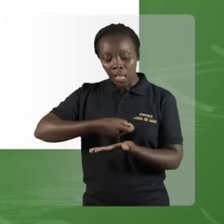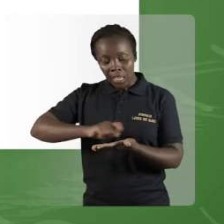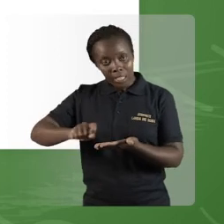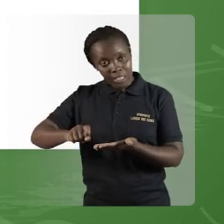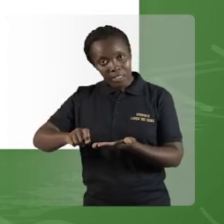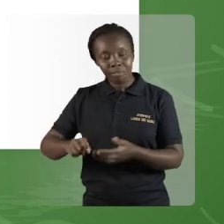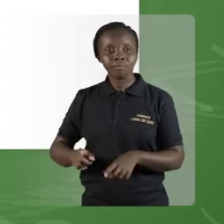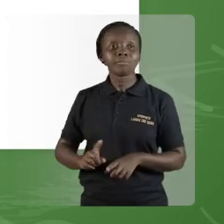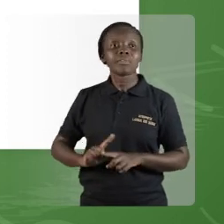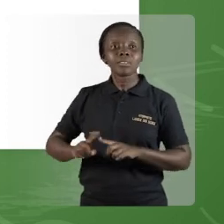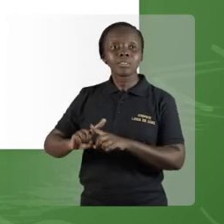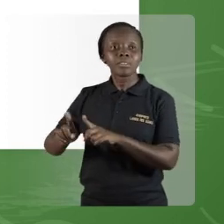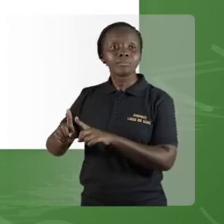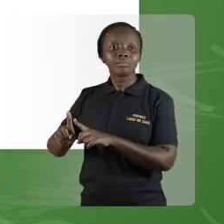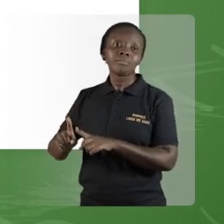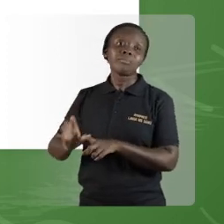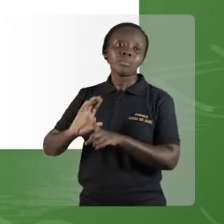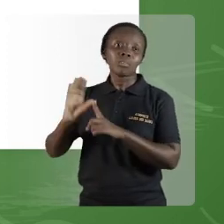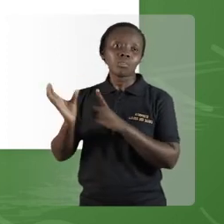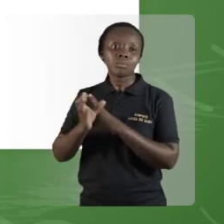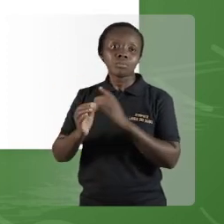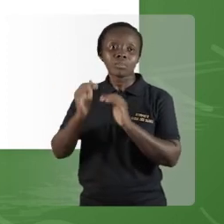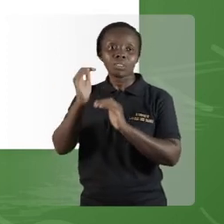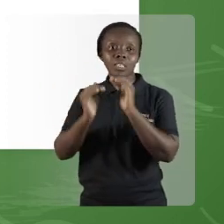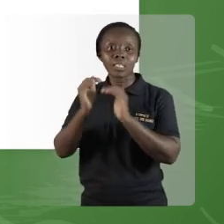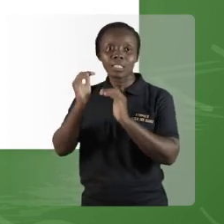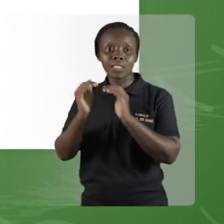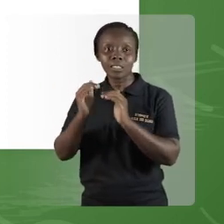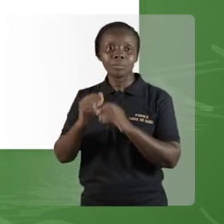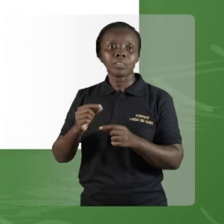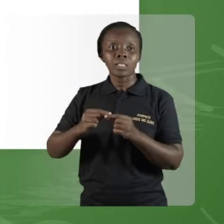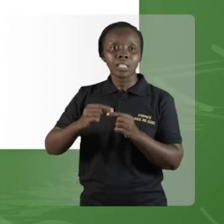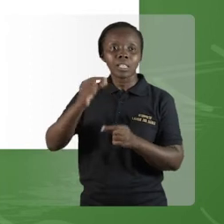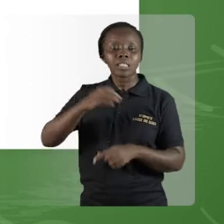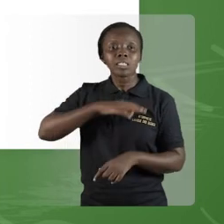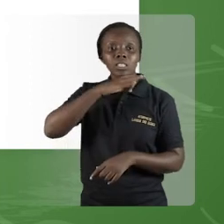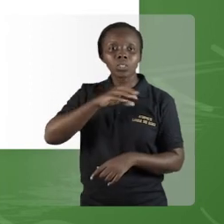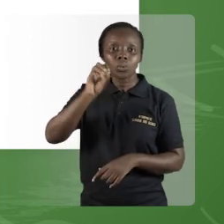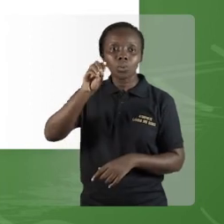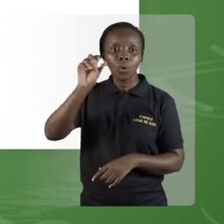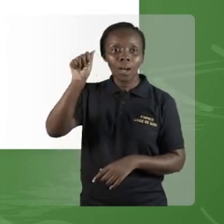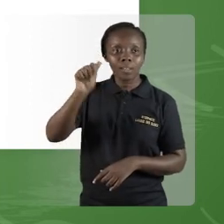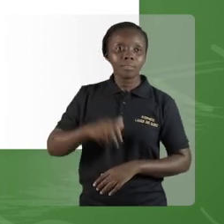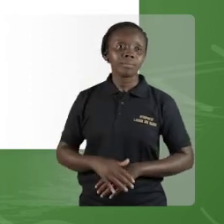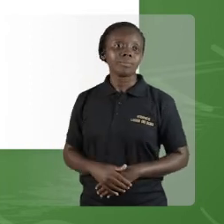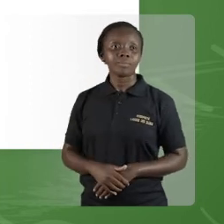Écrit les conditions d'équilibre de la tige OA.